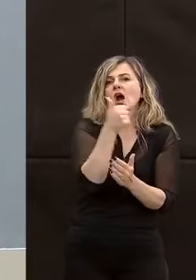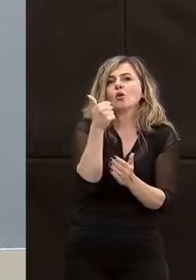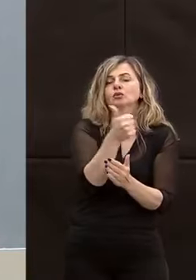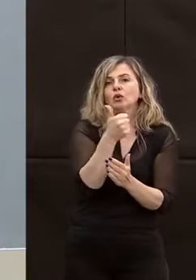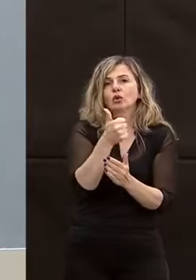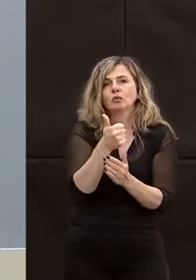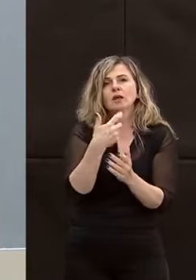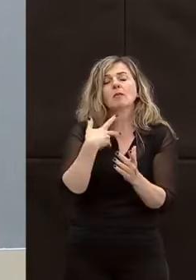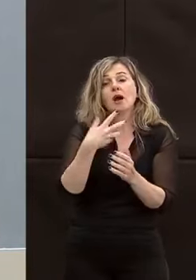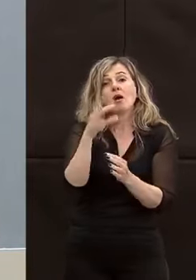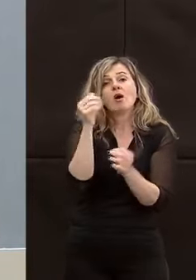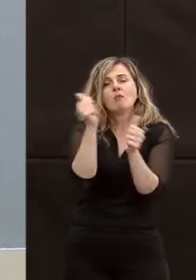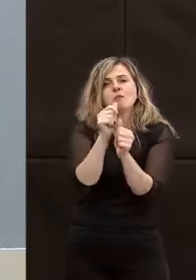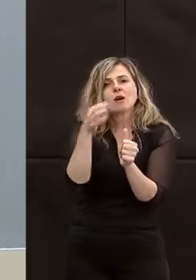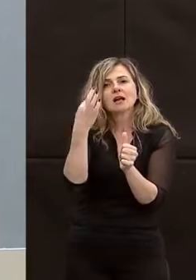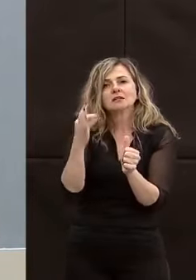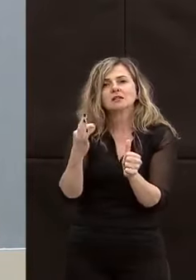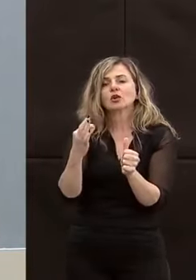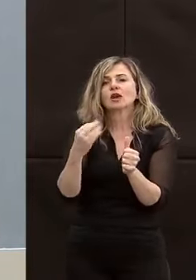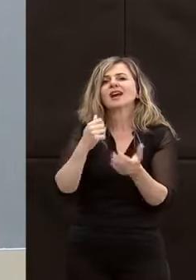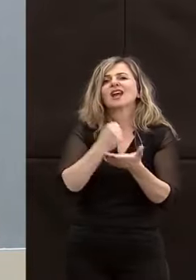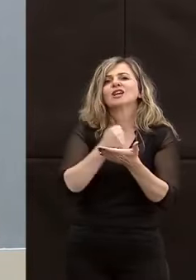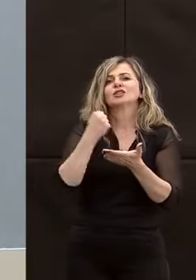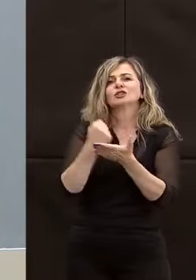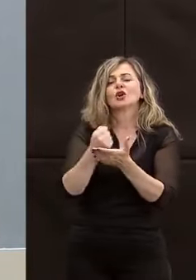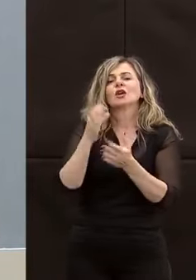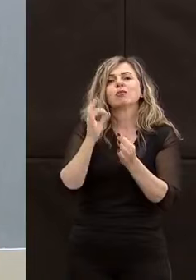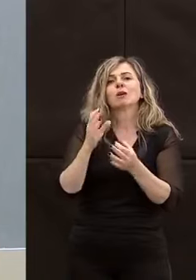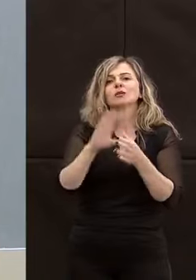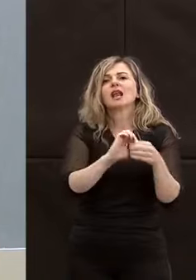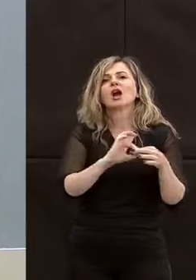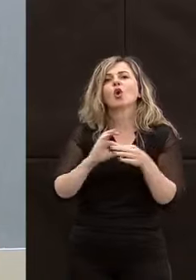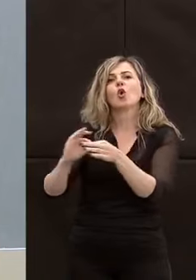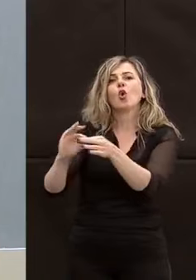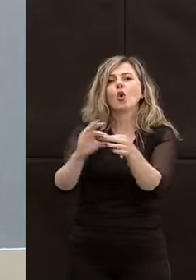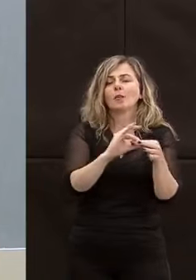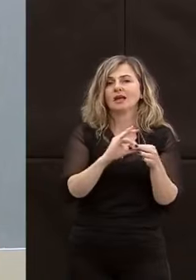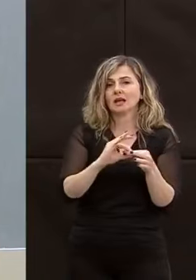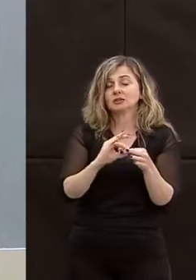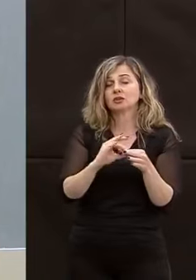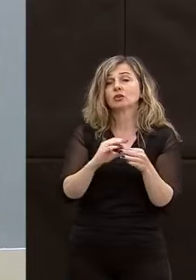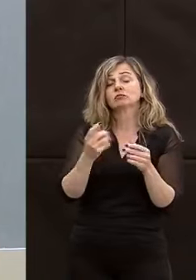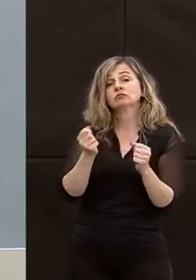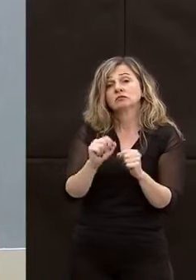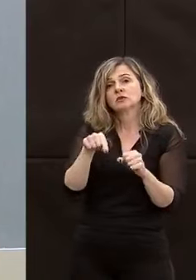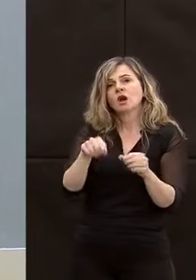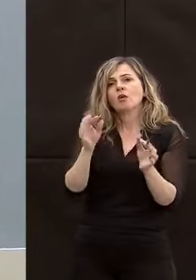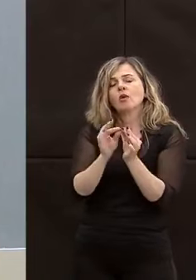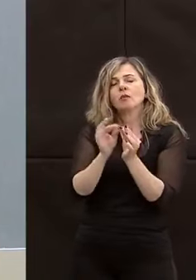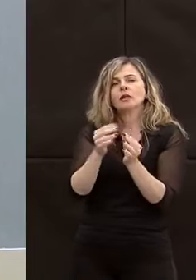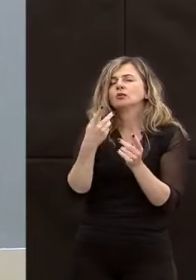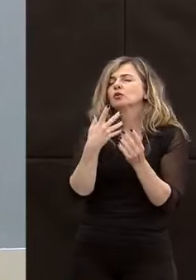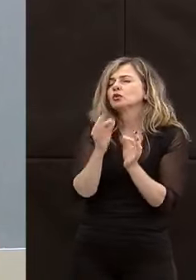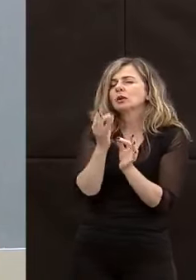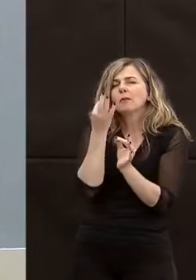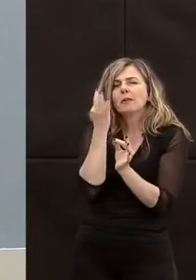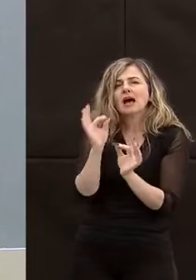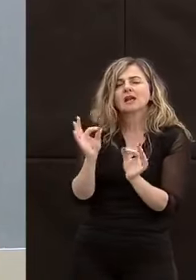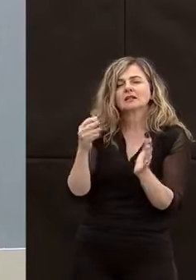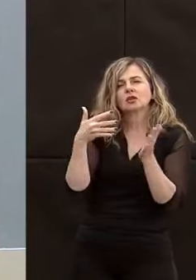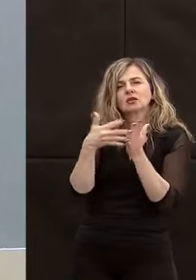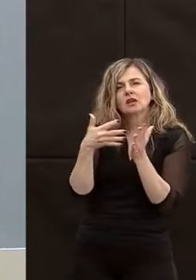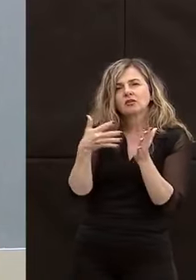in modo particolare alla storia della cooperazione ecco quindi che anche in un momento così particolare così